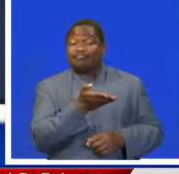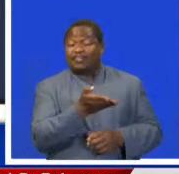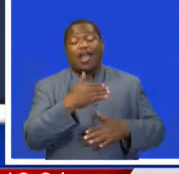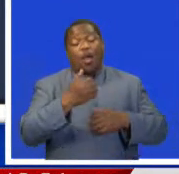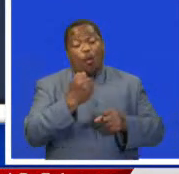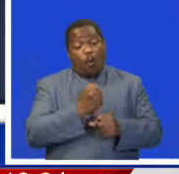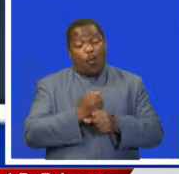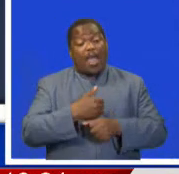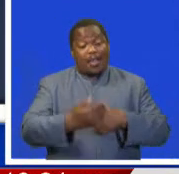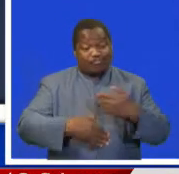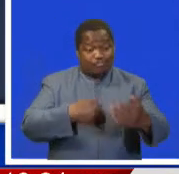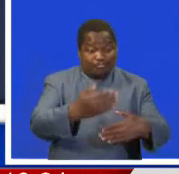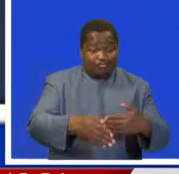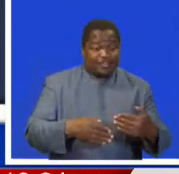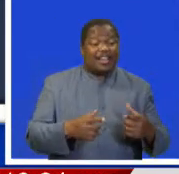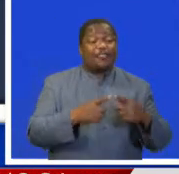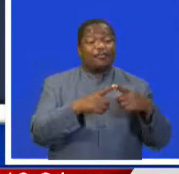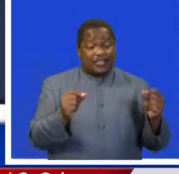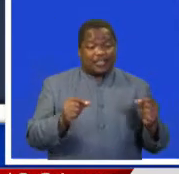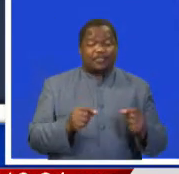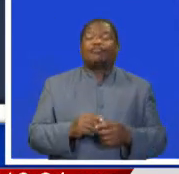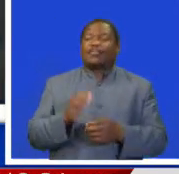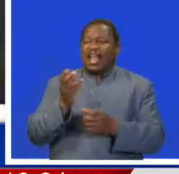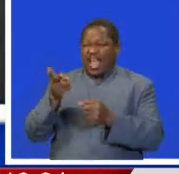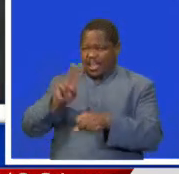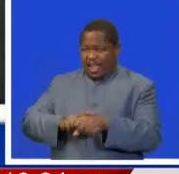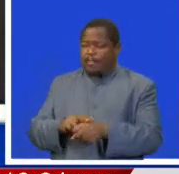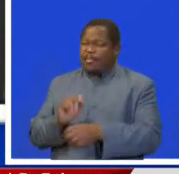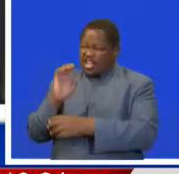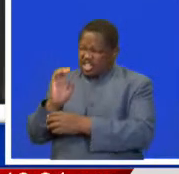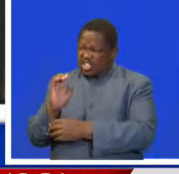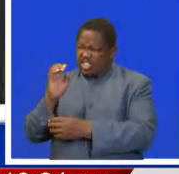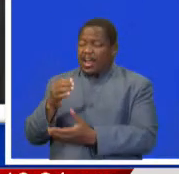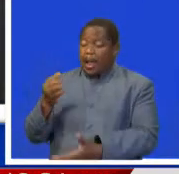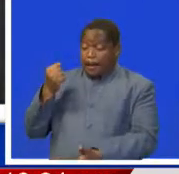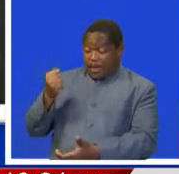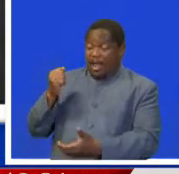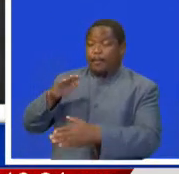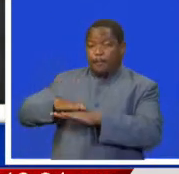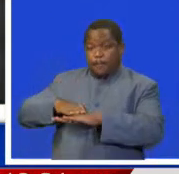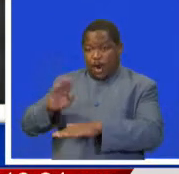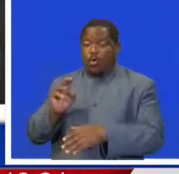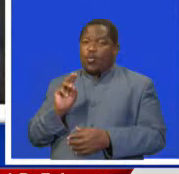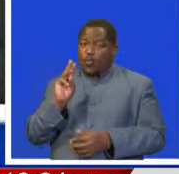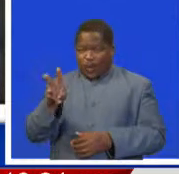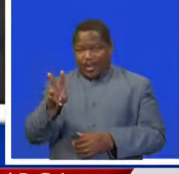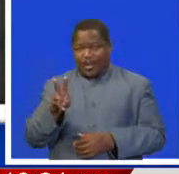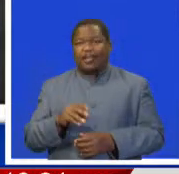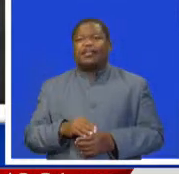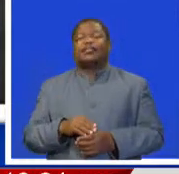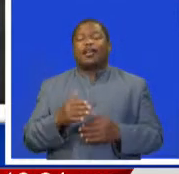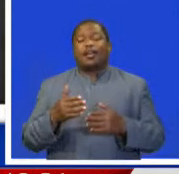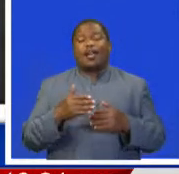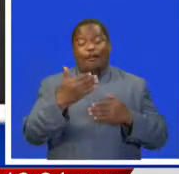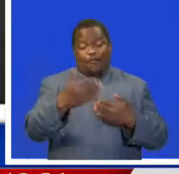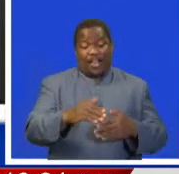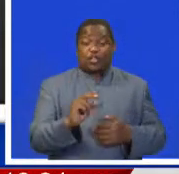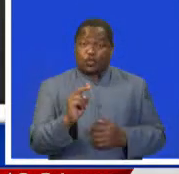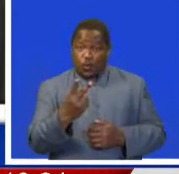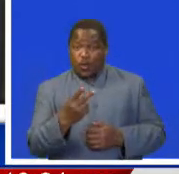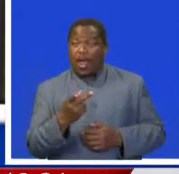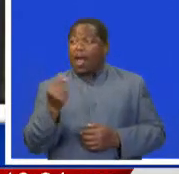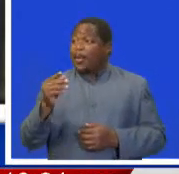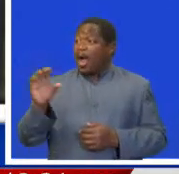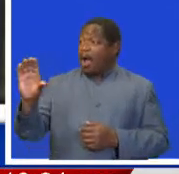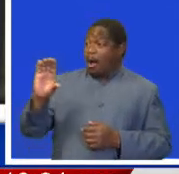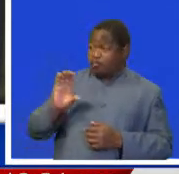i-budget request kuhulumende for the next stage setup rehabilitation sibone usibasiphakela lele